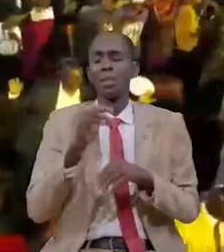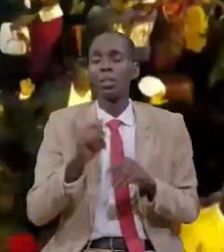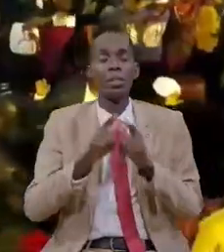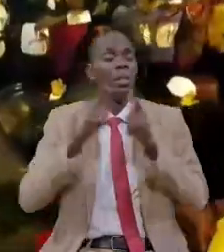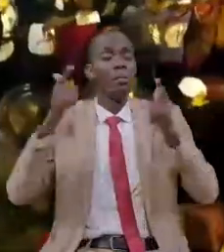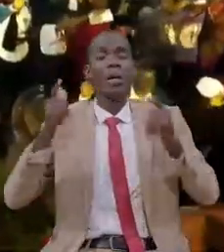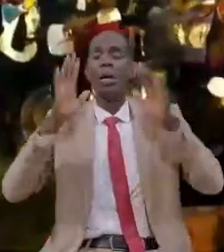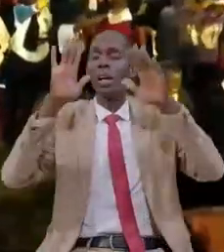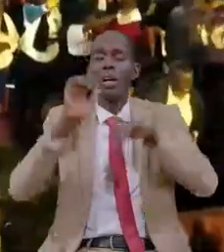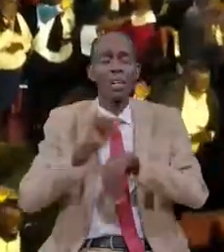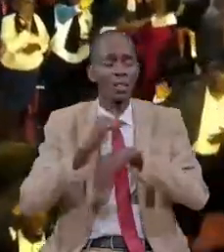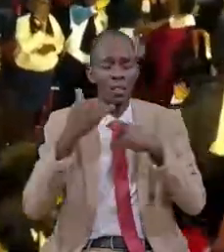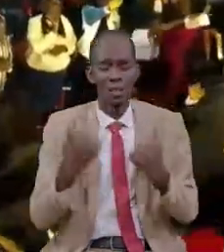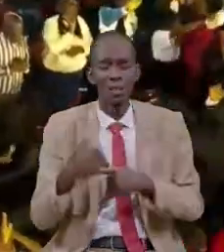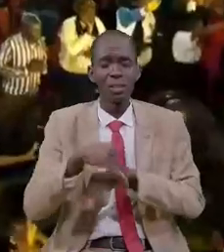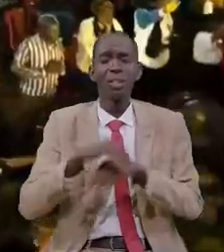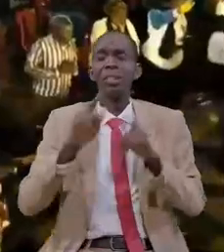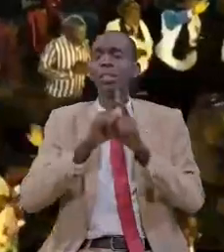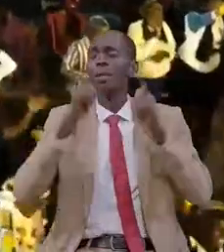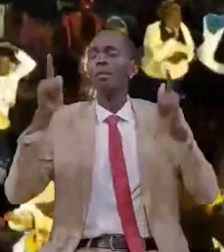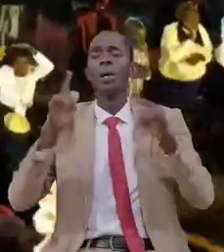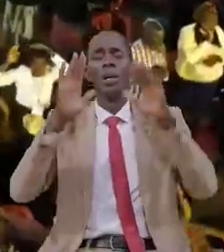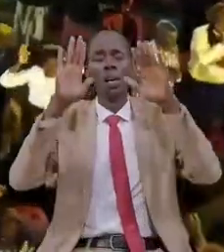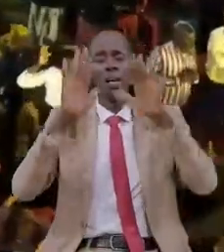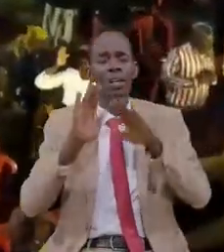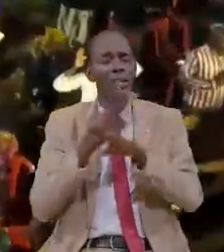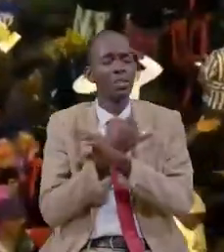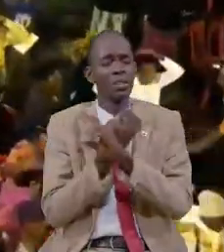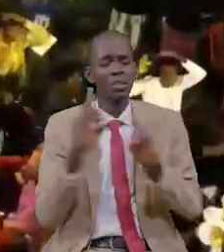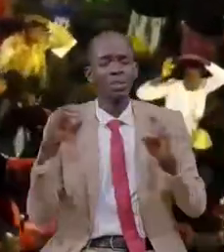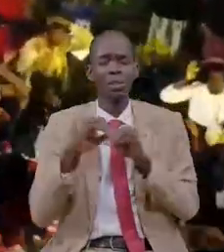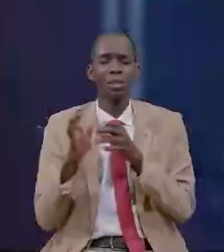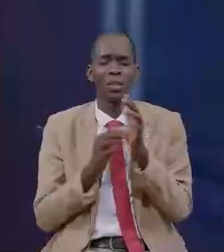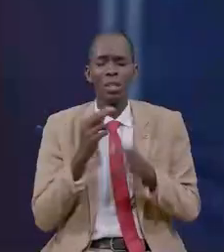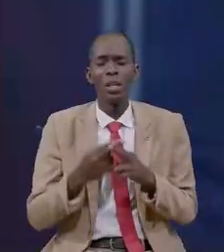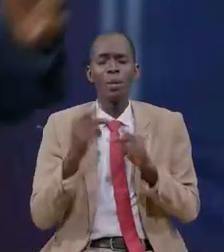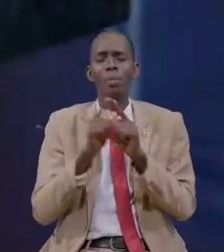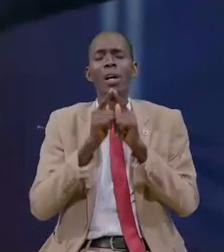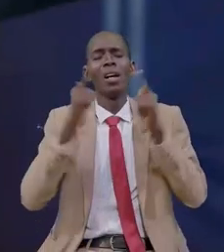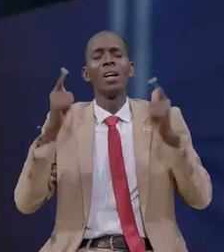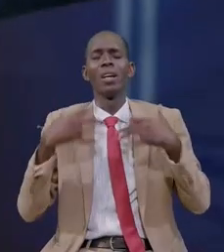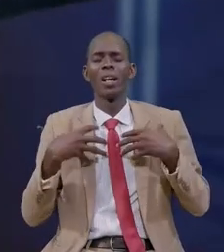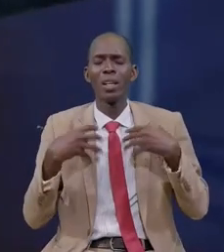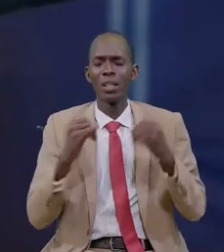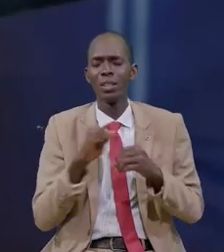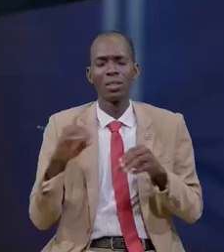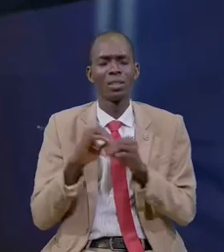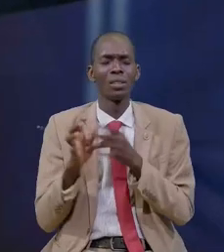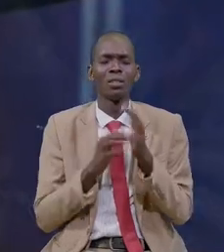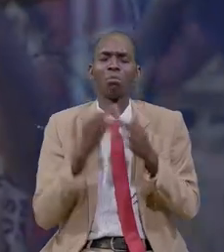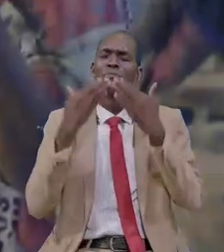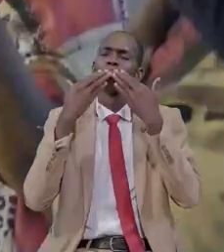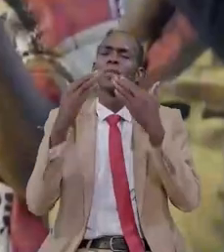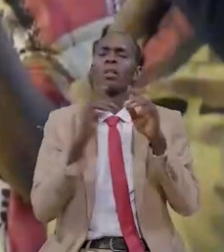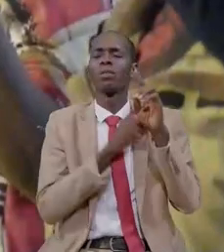Un grand miracle, une grande délivrance, une grande guérison. Merci,